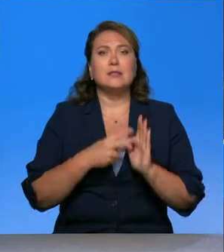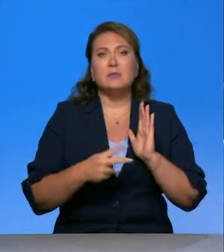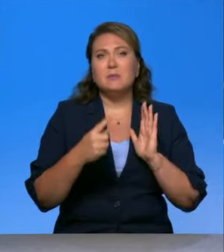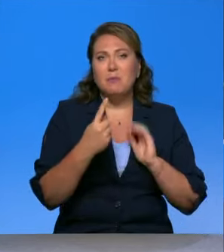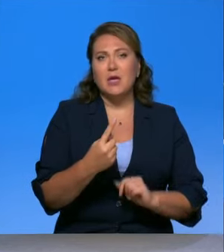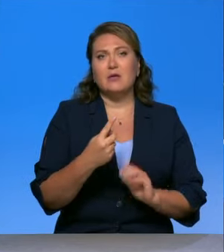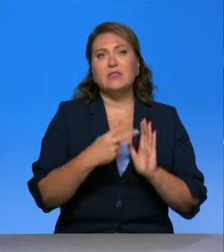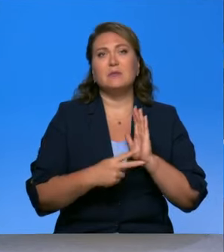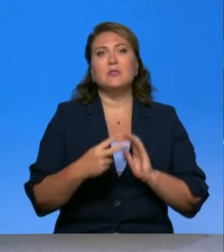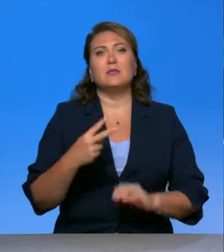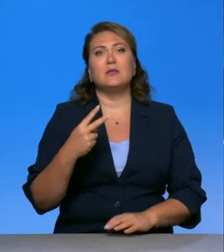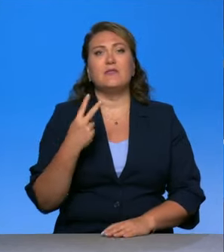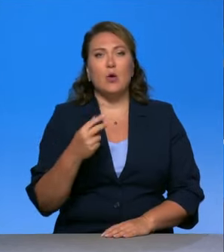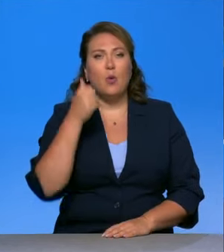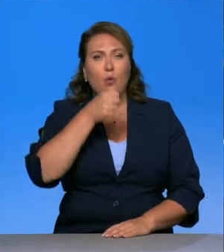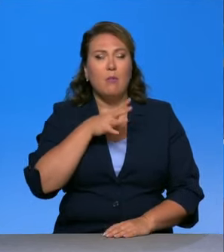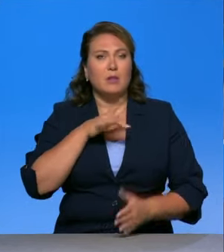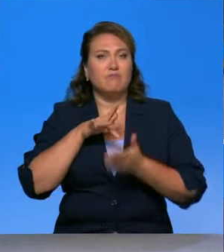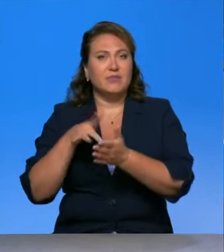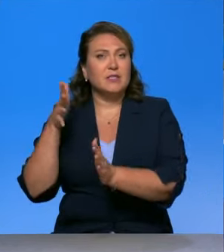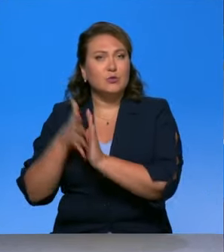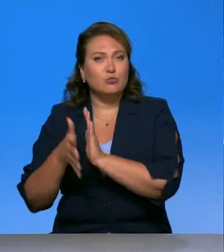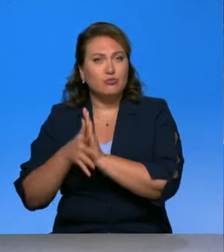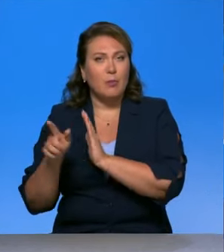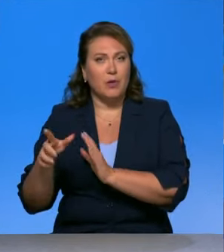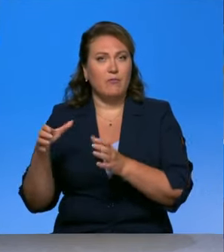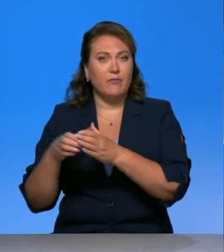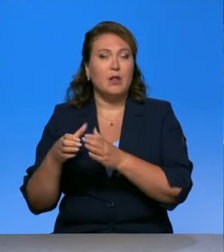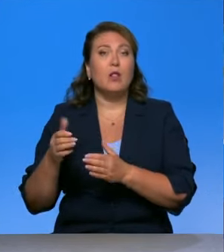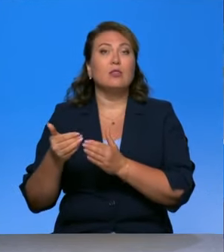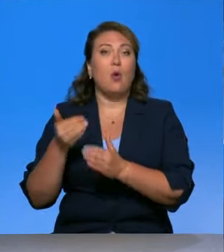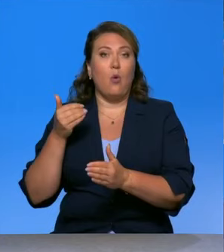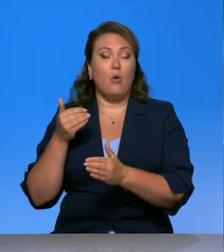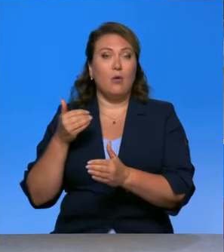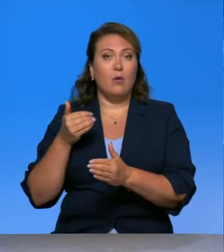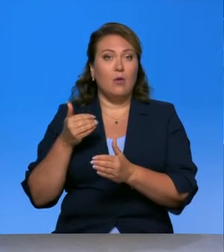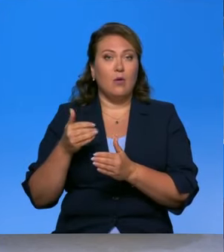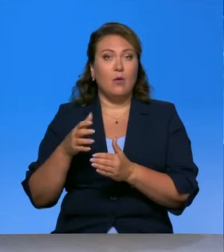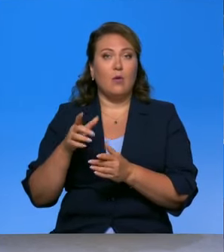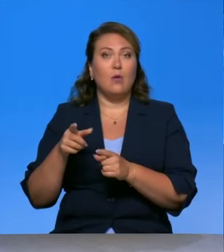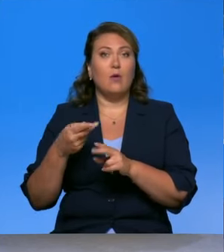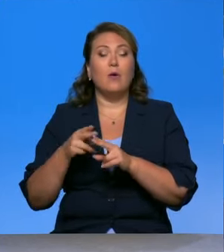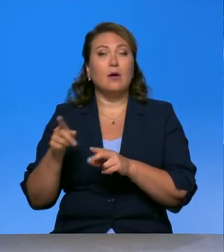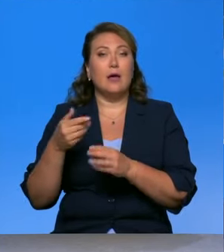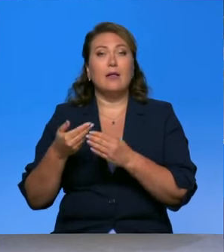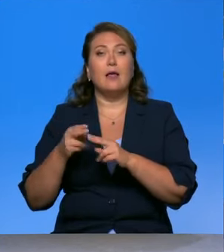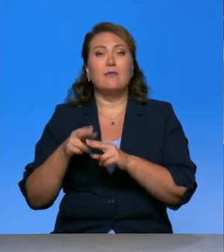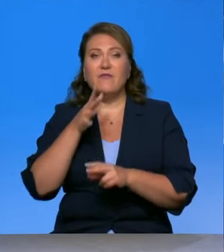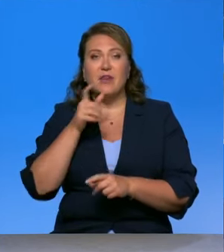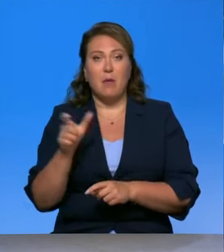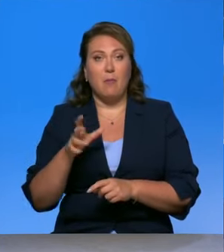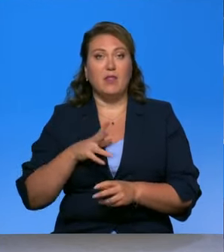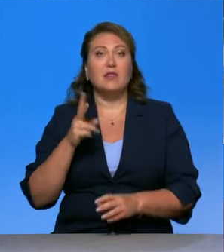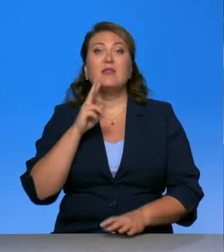и Микуха Маклай впервые, чтобы мы понимали, в доколониальный период провел с ними 2,5 года в течение 3 экспедиций. Вообще у него